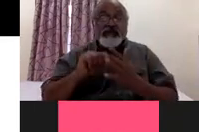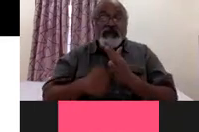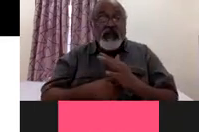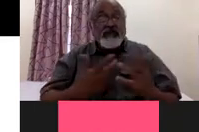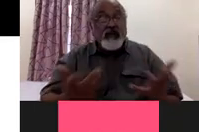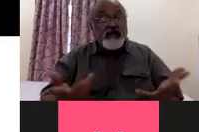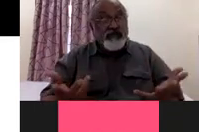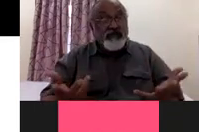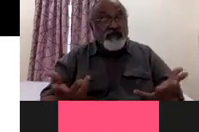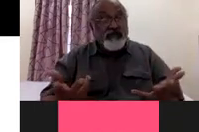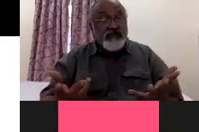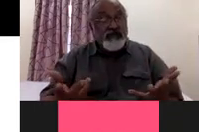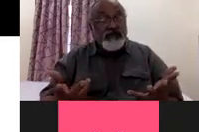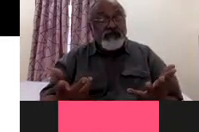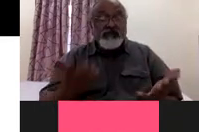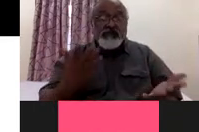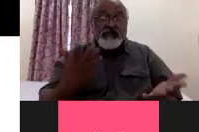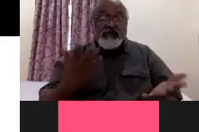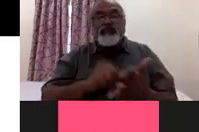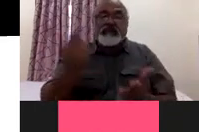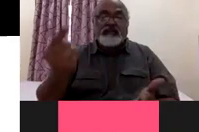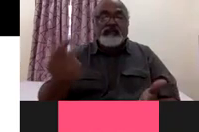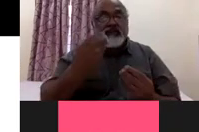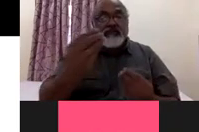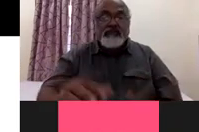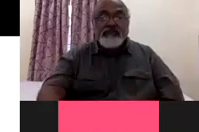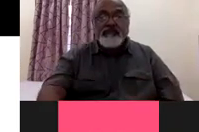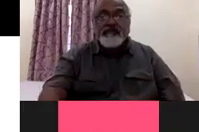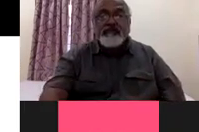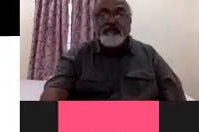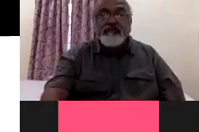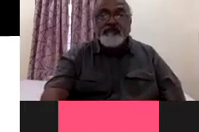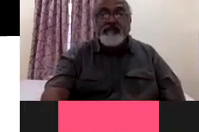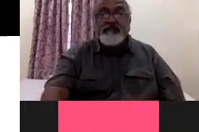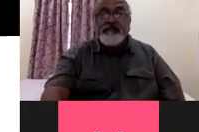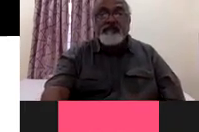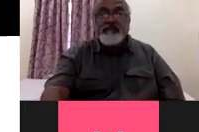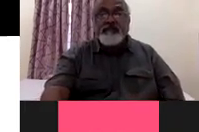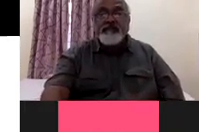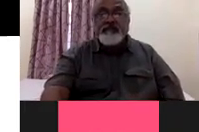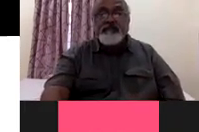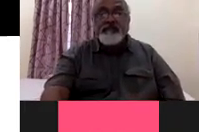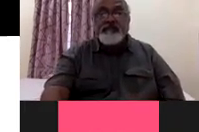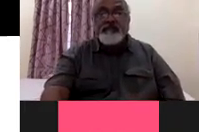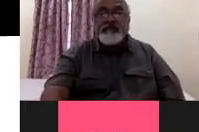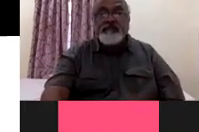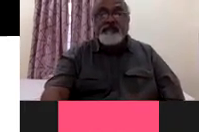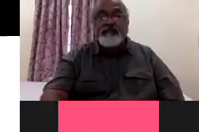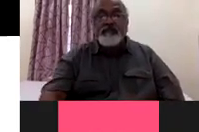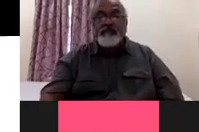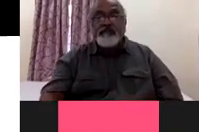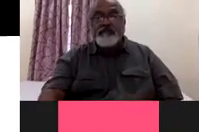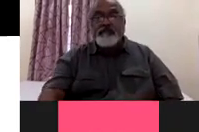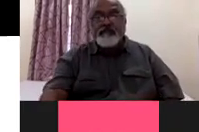आई विल डेफिनेटली गिव Give a try. अच्छा, तो अजय से आप पूछेंगे कि आप ये जॉब कैसे करेंगे, है